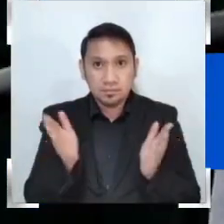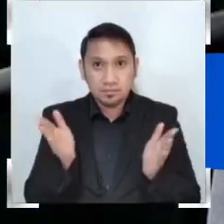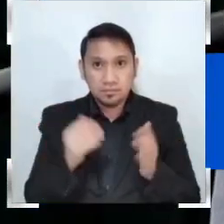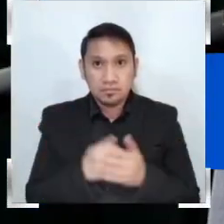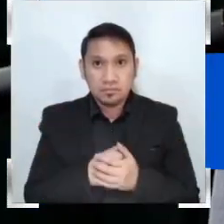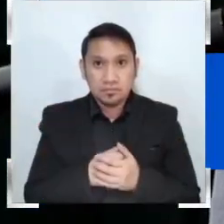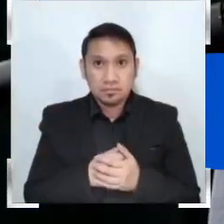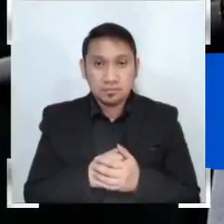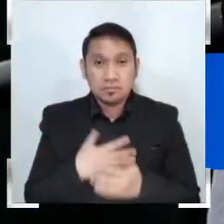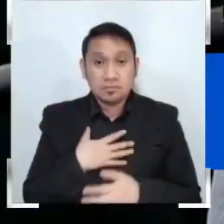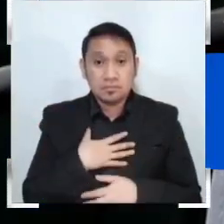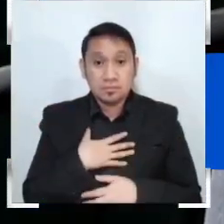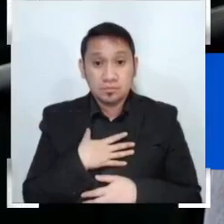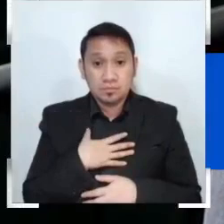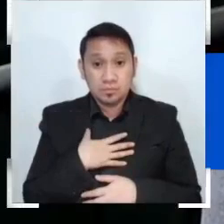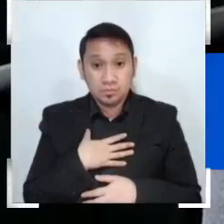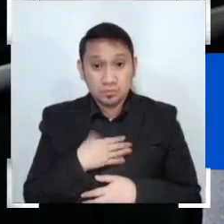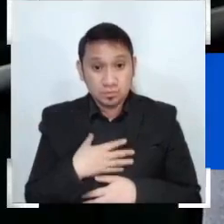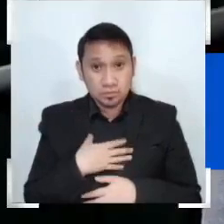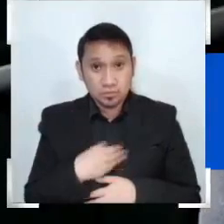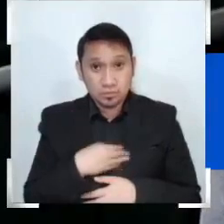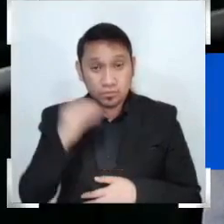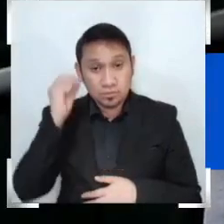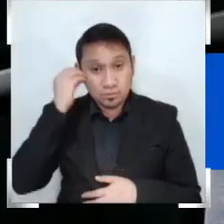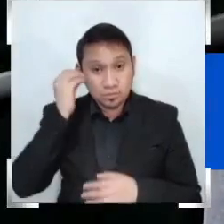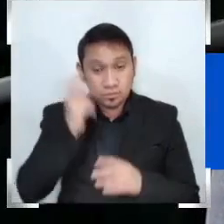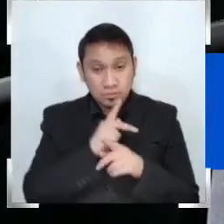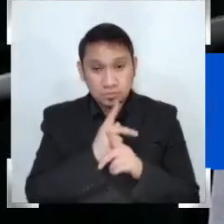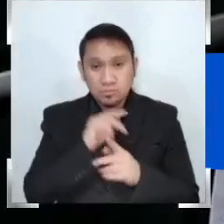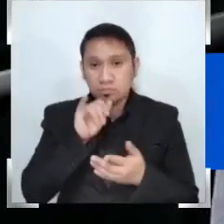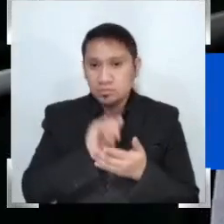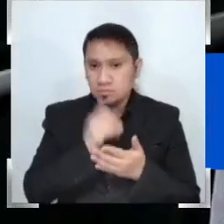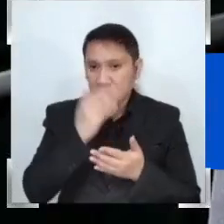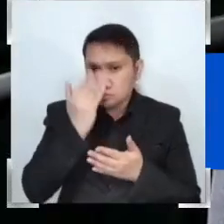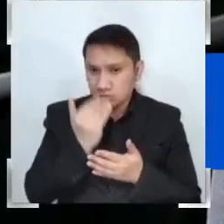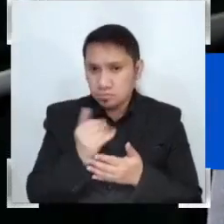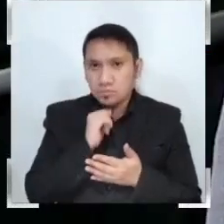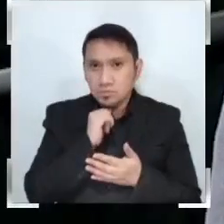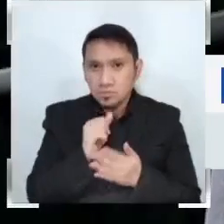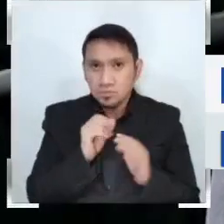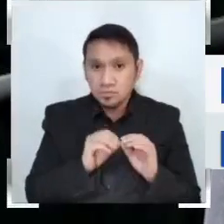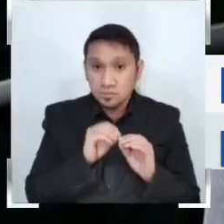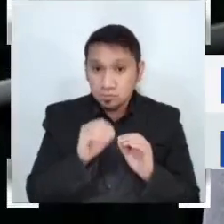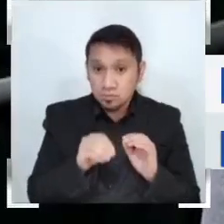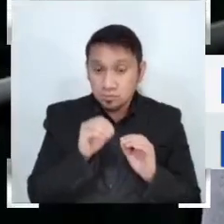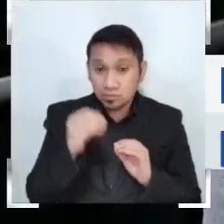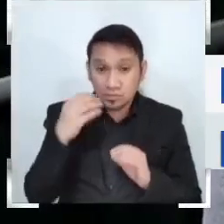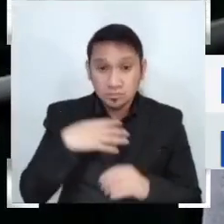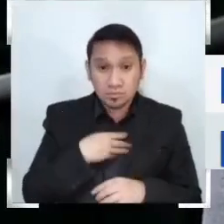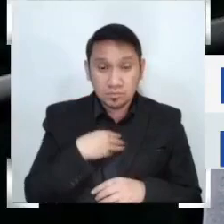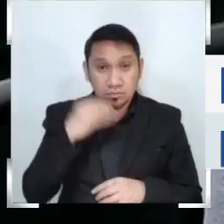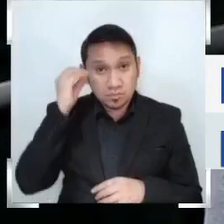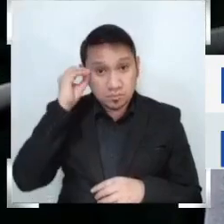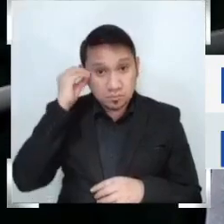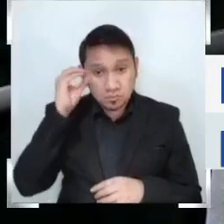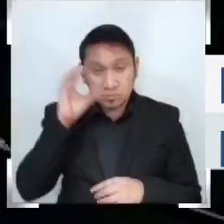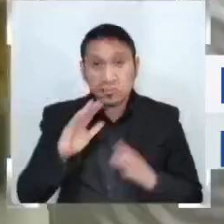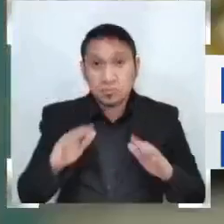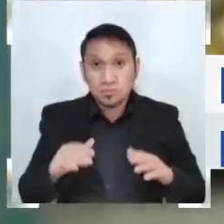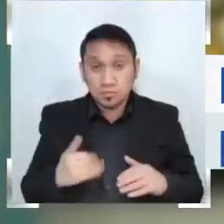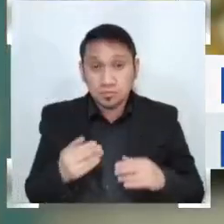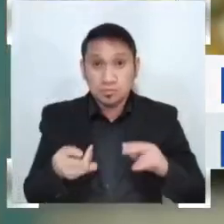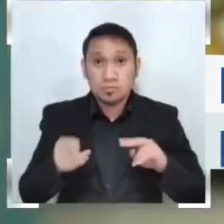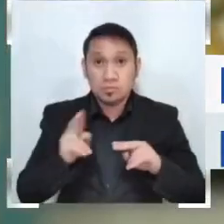production. Ano ba po ang rason kung bakit hindi tayo masyadong nagtatanim ng white onions? And if there is a way to increase our